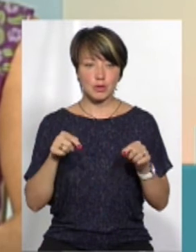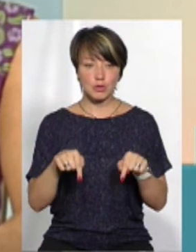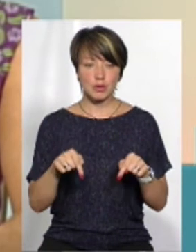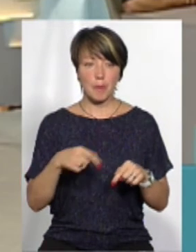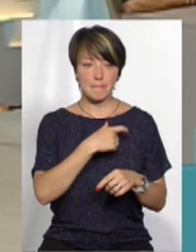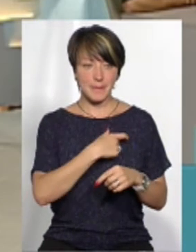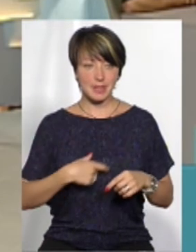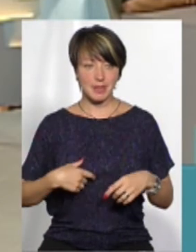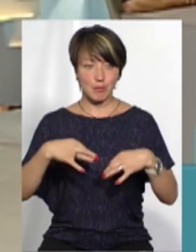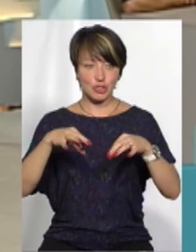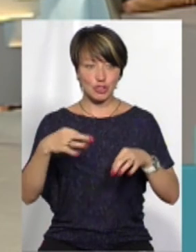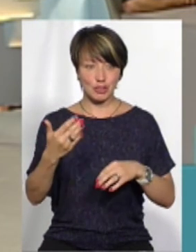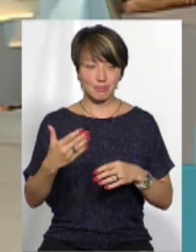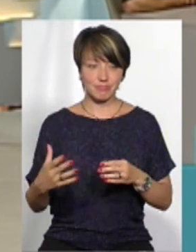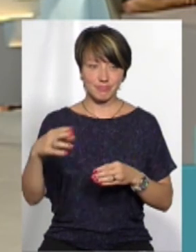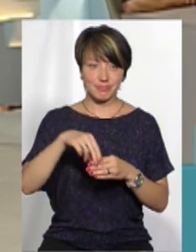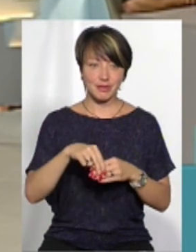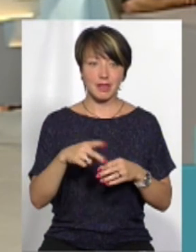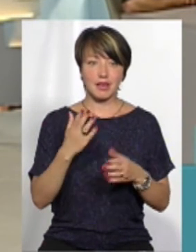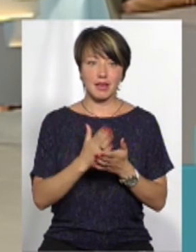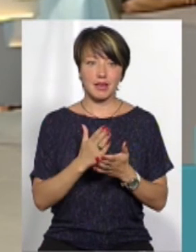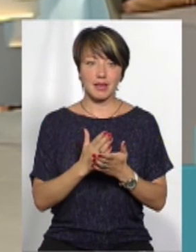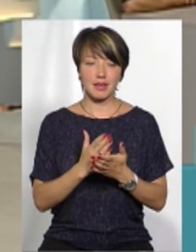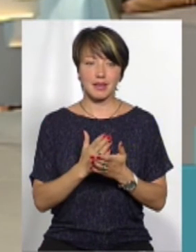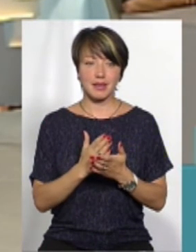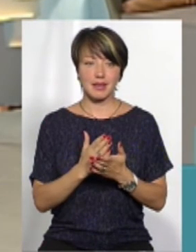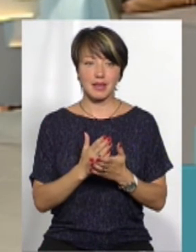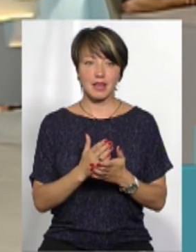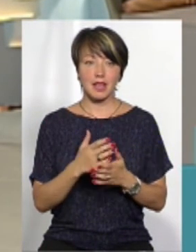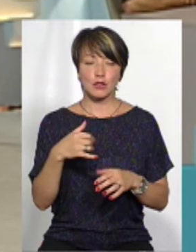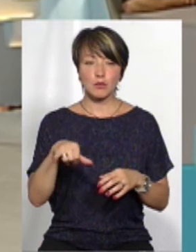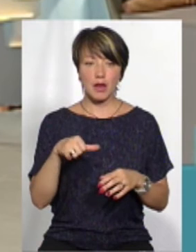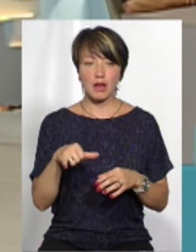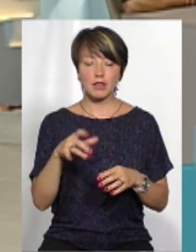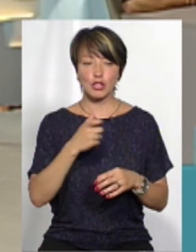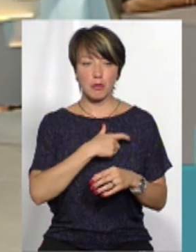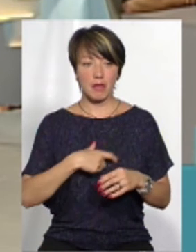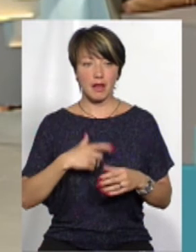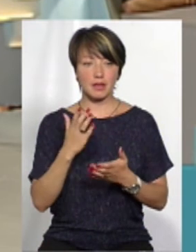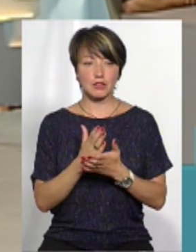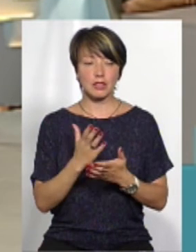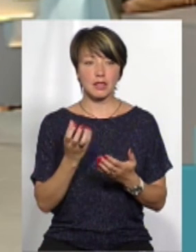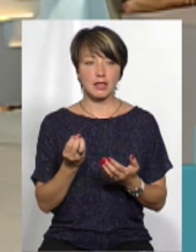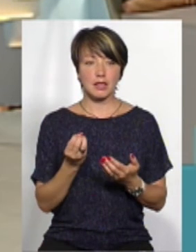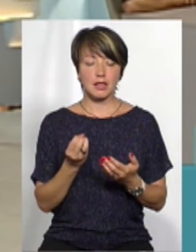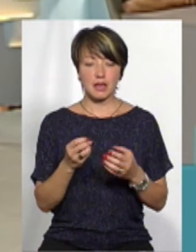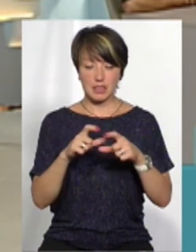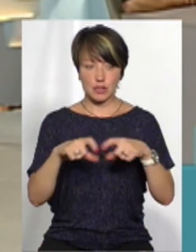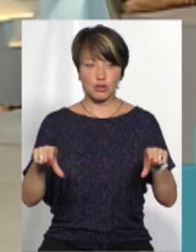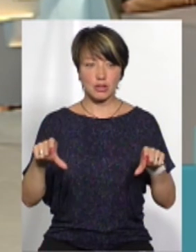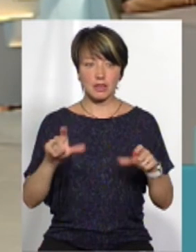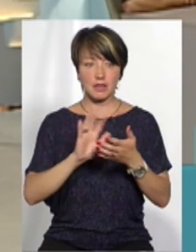тут паски безпеки від машин, є банера, і ну, це на сумках. Потім на бананках ще там є такі стрічки,